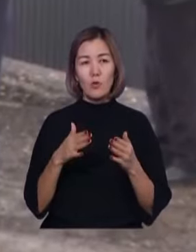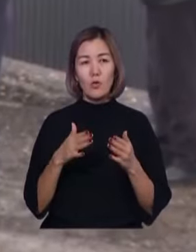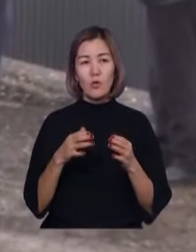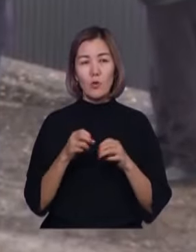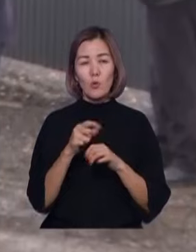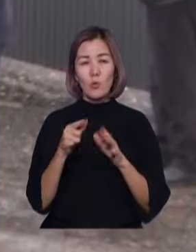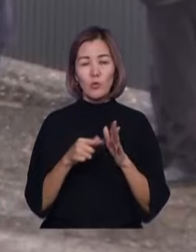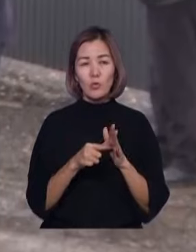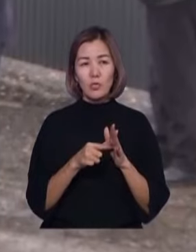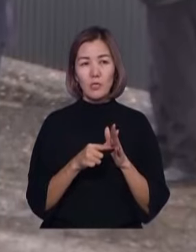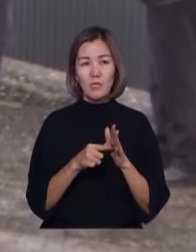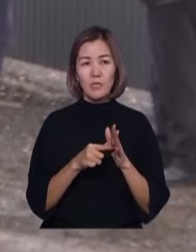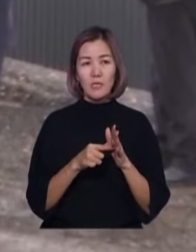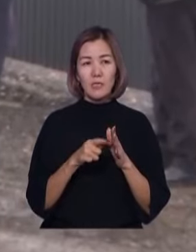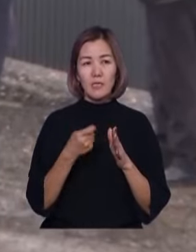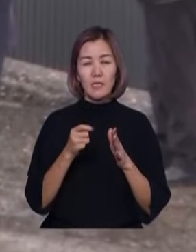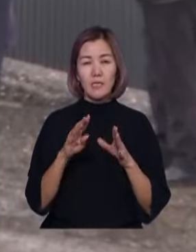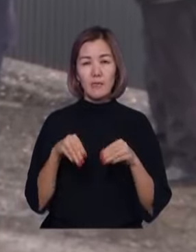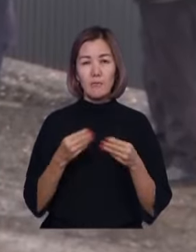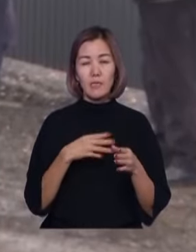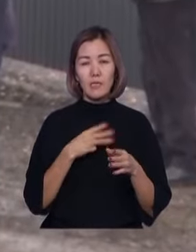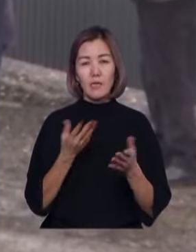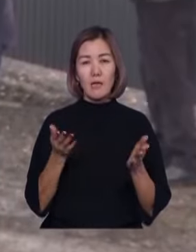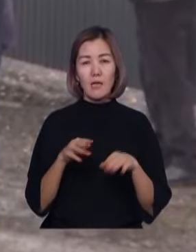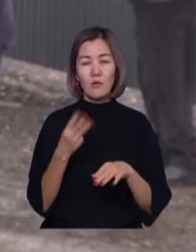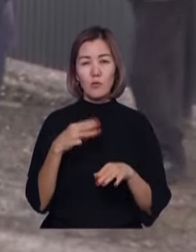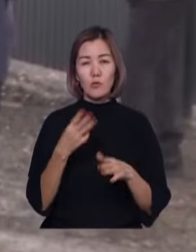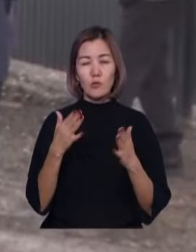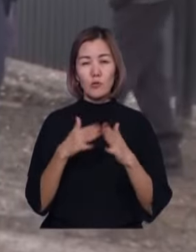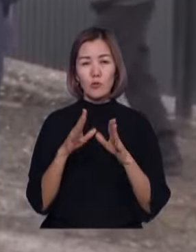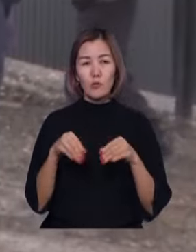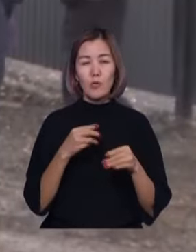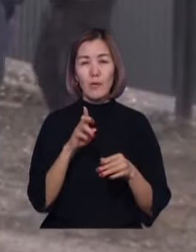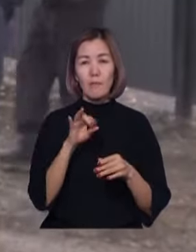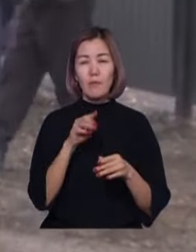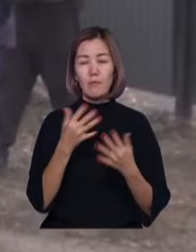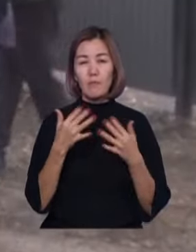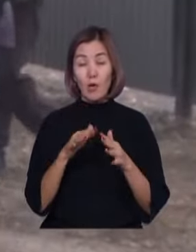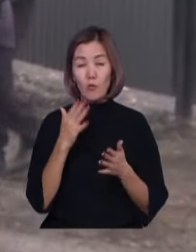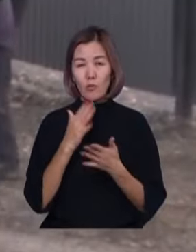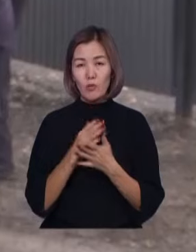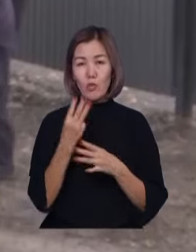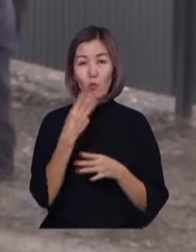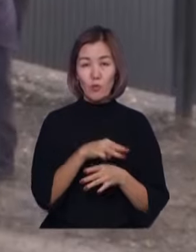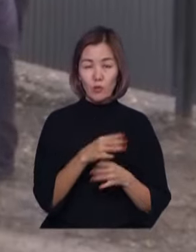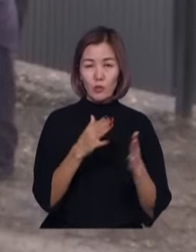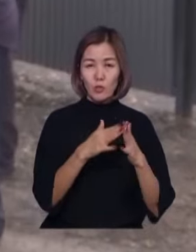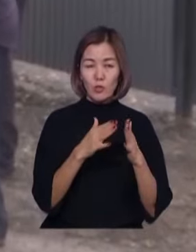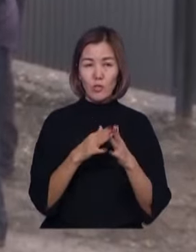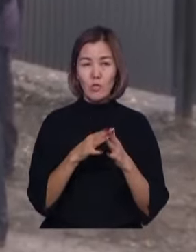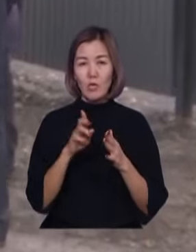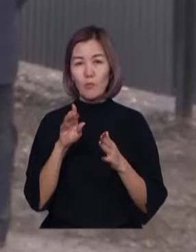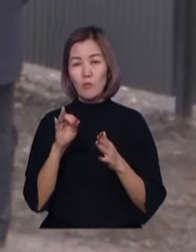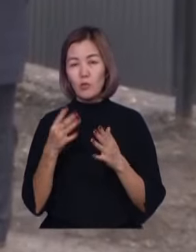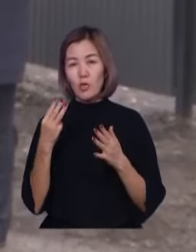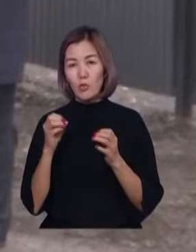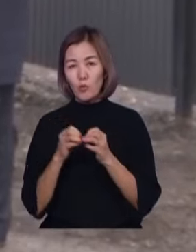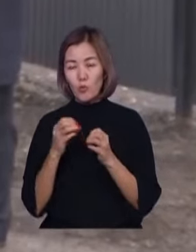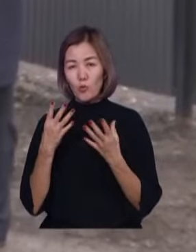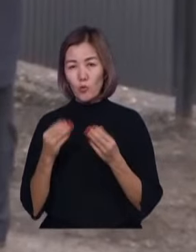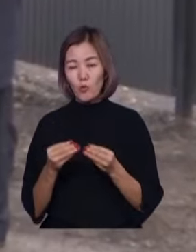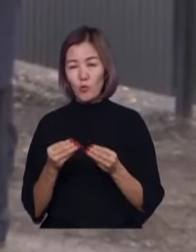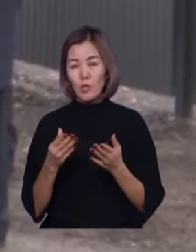17 тұрғын үйдің кілтін бердік. Әлі 33 үй тұрғын үй, олар енді Балпықбей ауылында 30 үй, осы Бостоған ауылында 10 үй